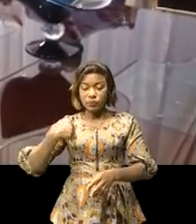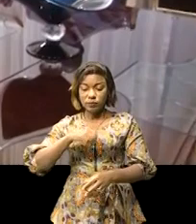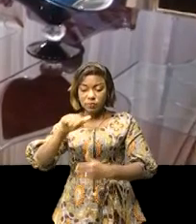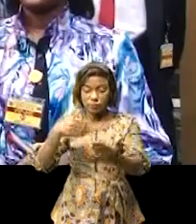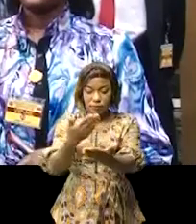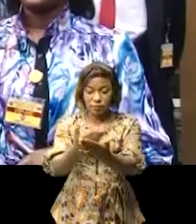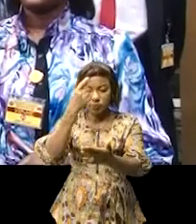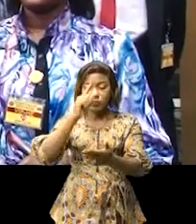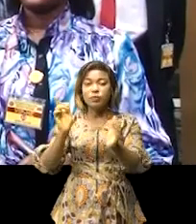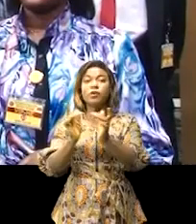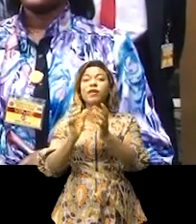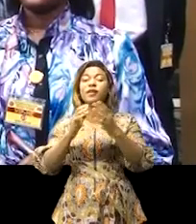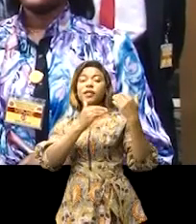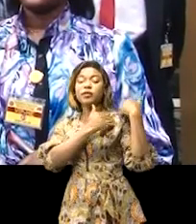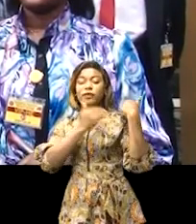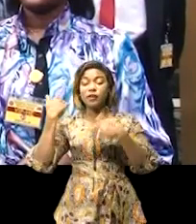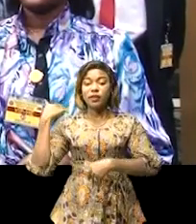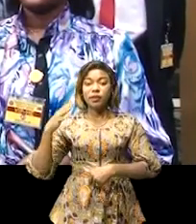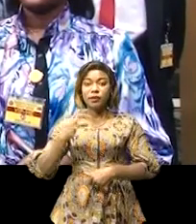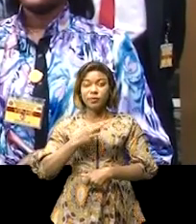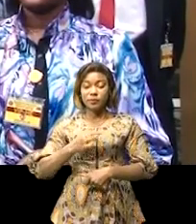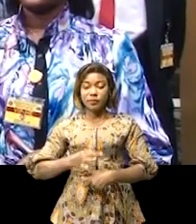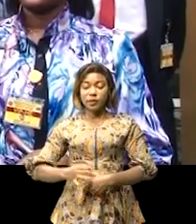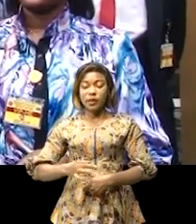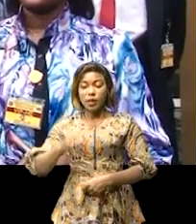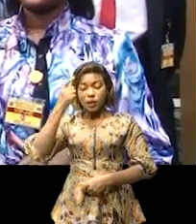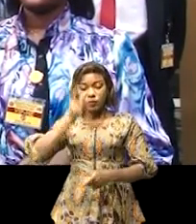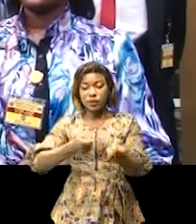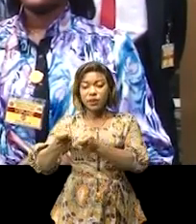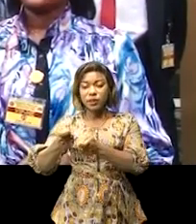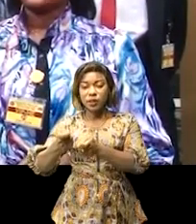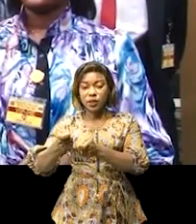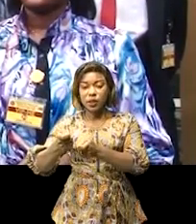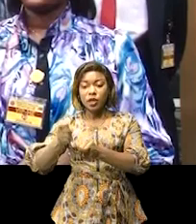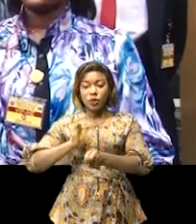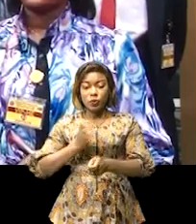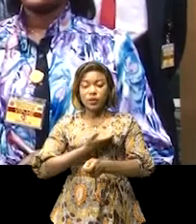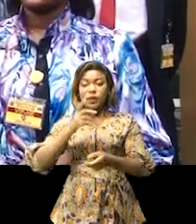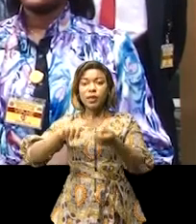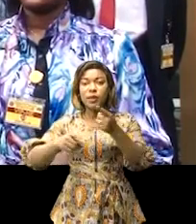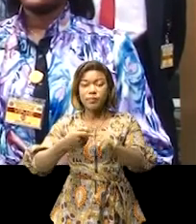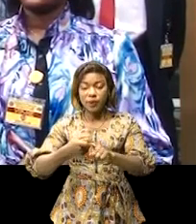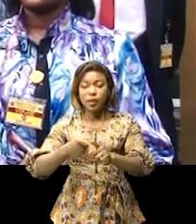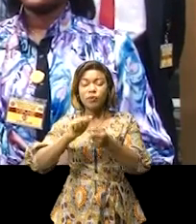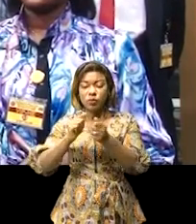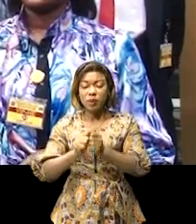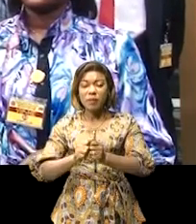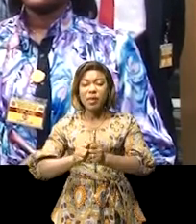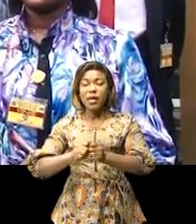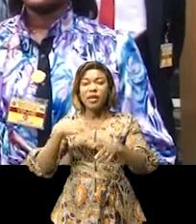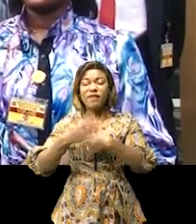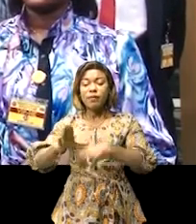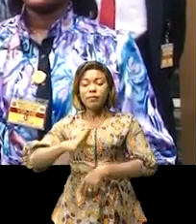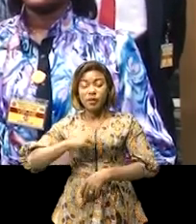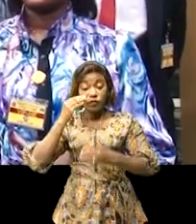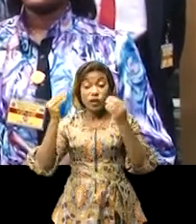le président suite à l'assassinat de notre camarade Honoré Chama. Une situation très stressante. C'est